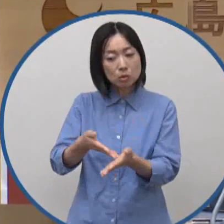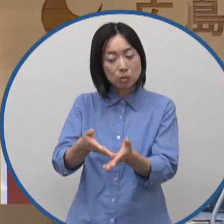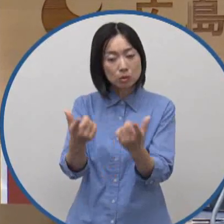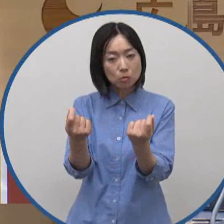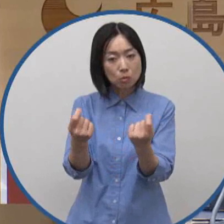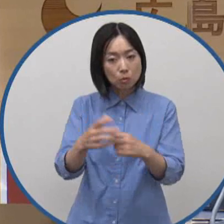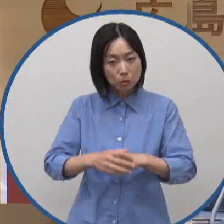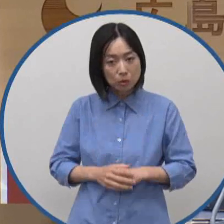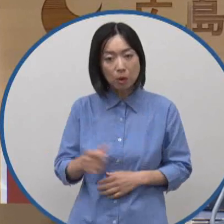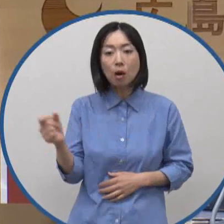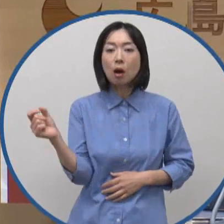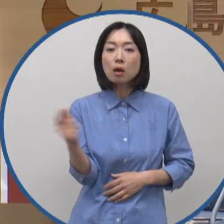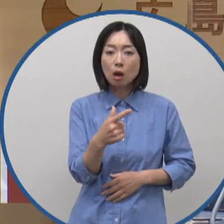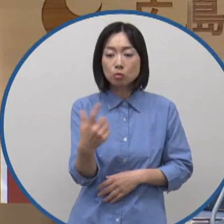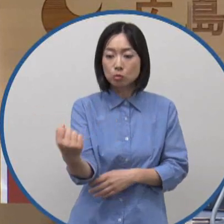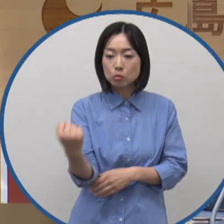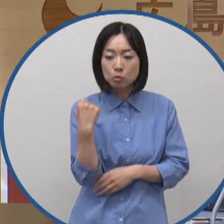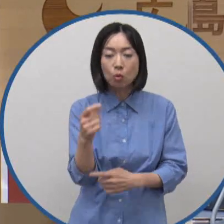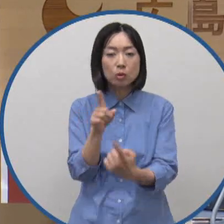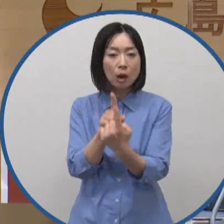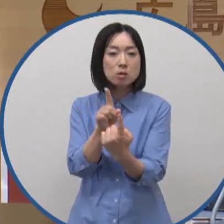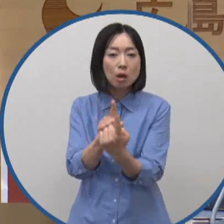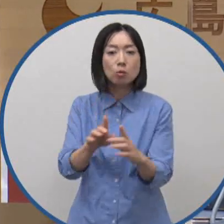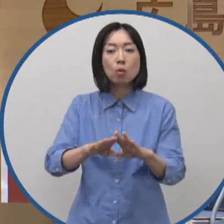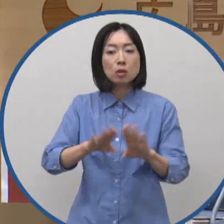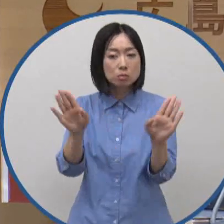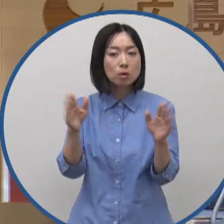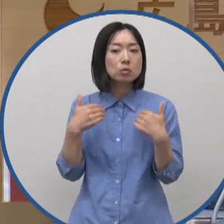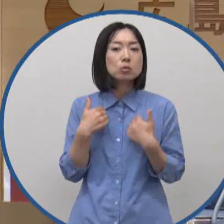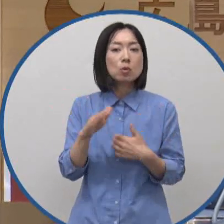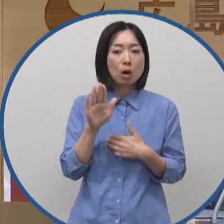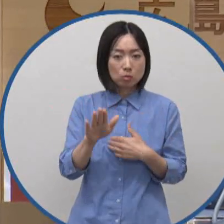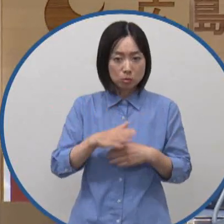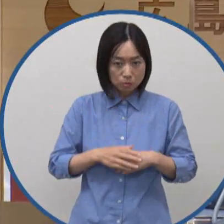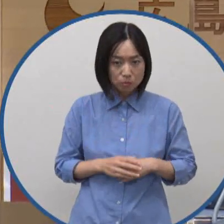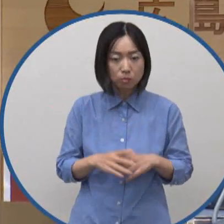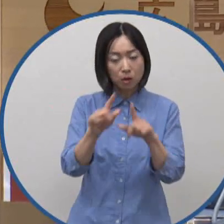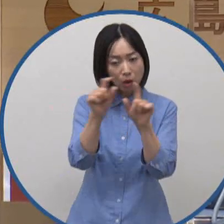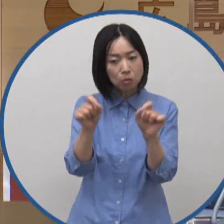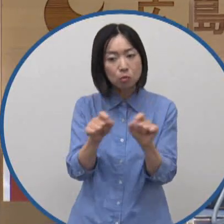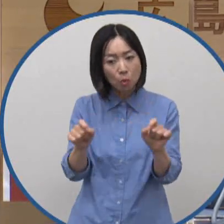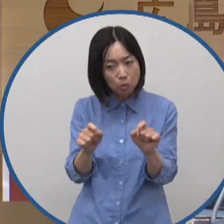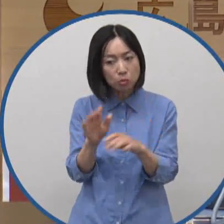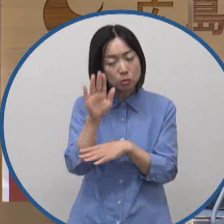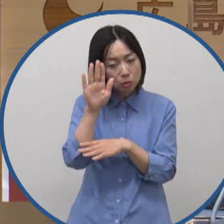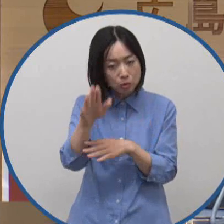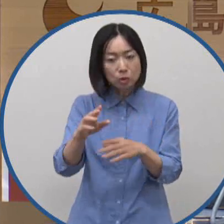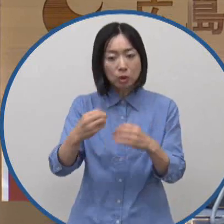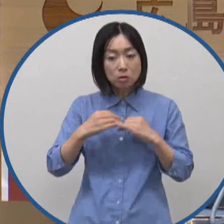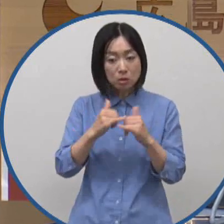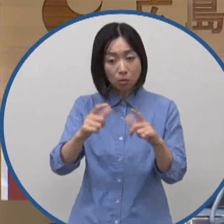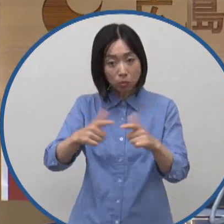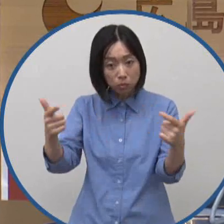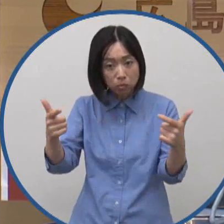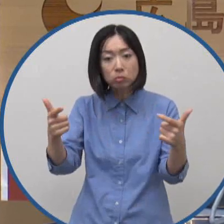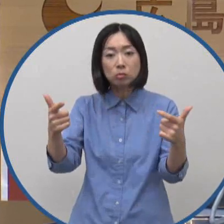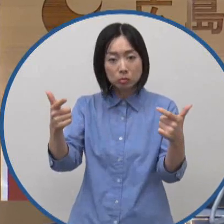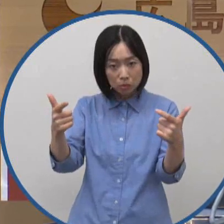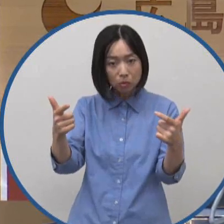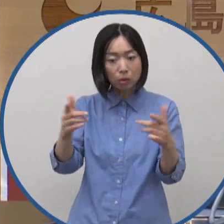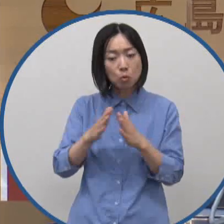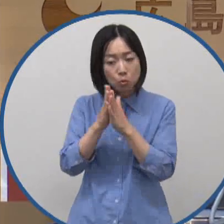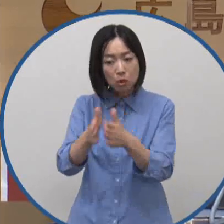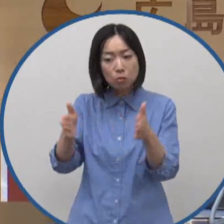ね、早く強い対策を講じないと結局は医療も厳しくなって陽性期間も長くな